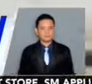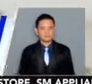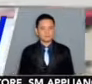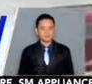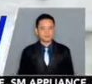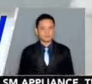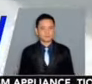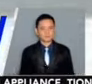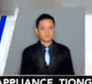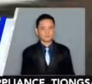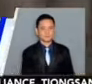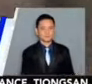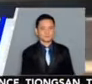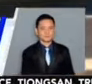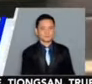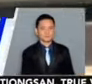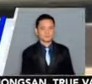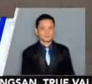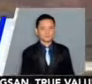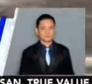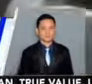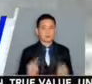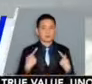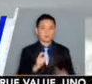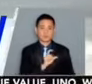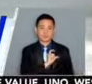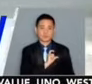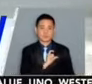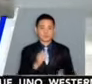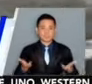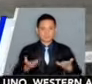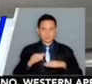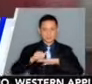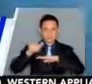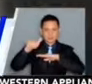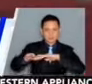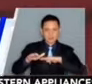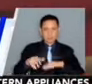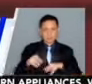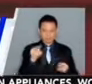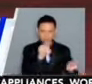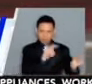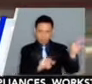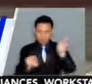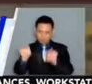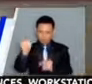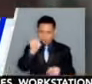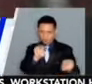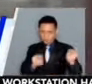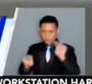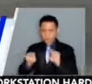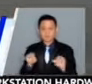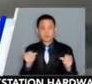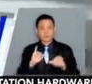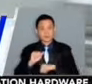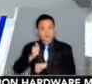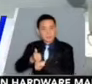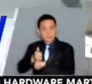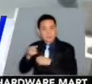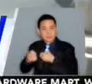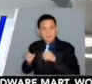Maris, may ilang pulis dito ngayon na i-deploy para i-monitor ang sitwasyon at meron din silang itinayo na command post sakaling matuloy